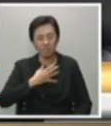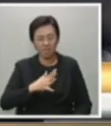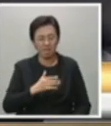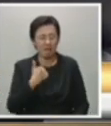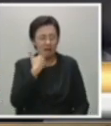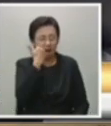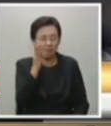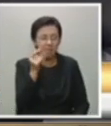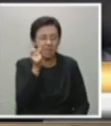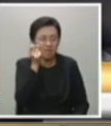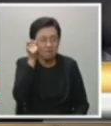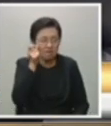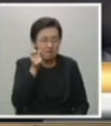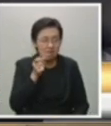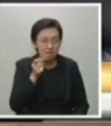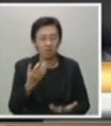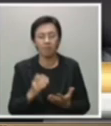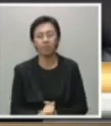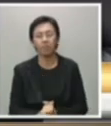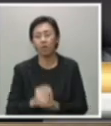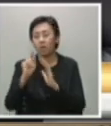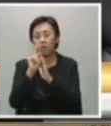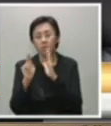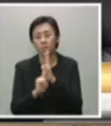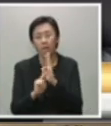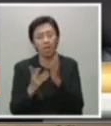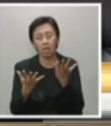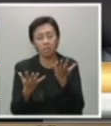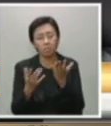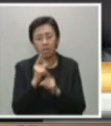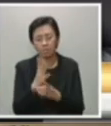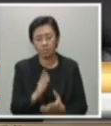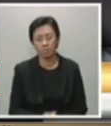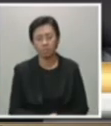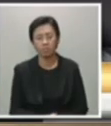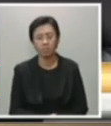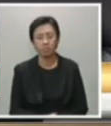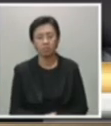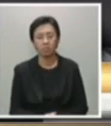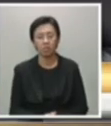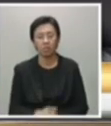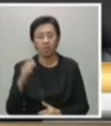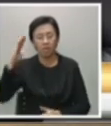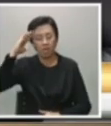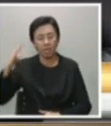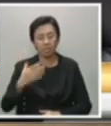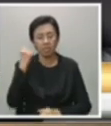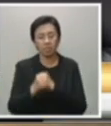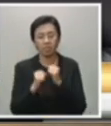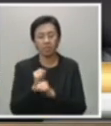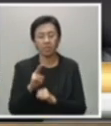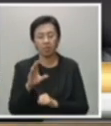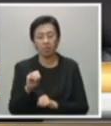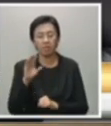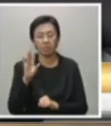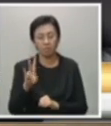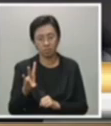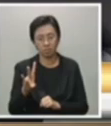อายและไม่เคารพต่อกฎหมายบ้านเมืองตอนที่ยึดอำนาจมาเมื่อปี2557